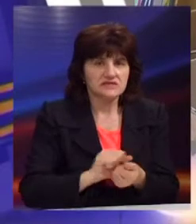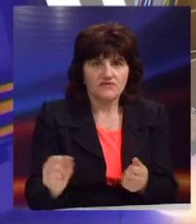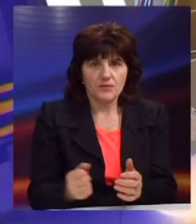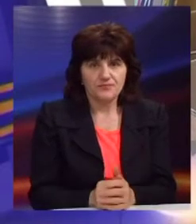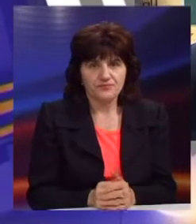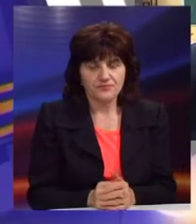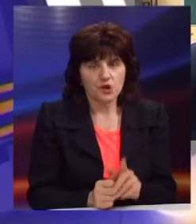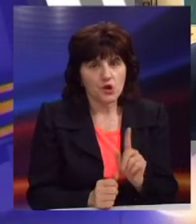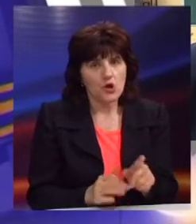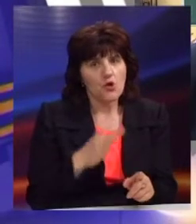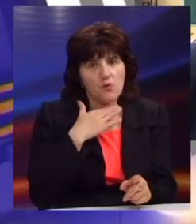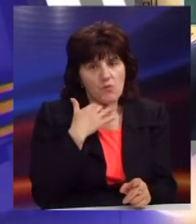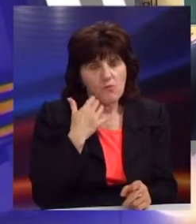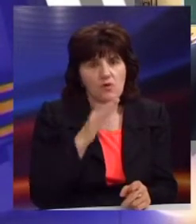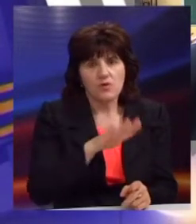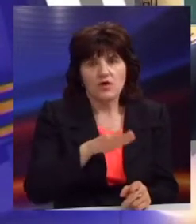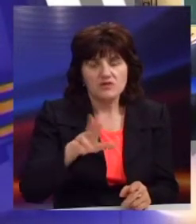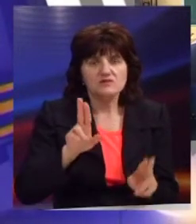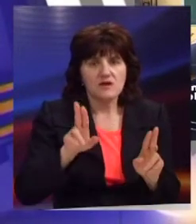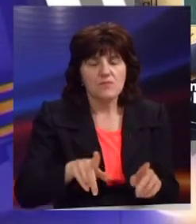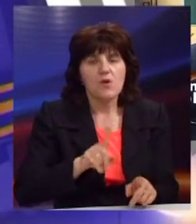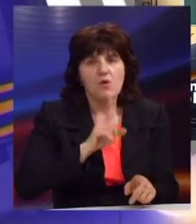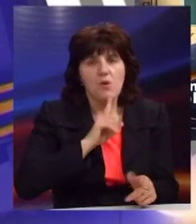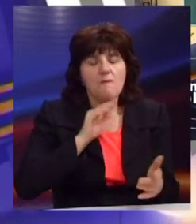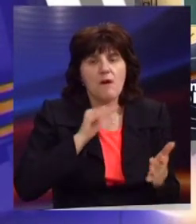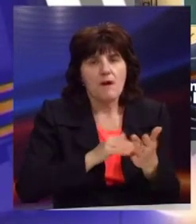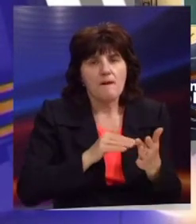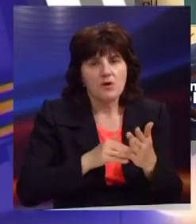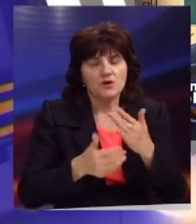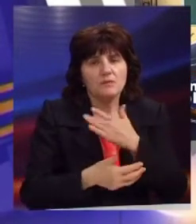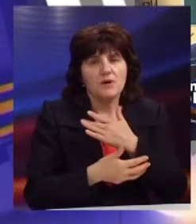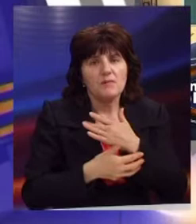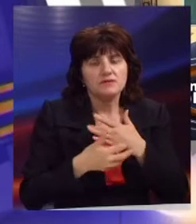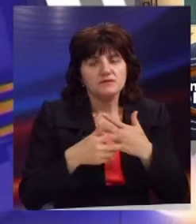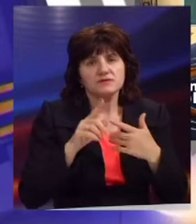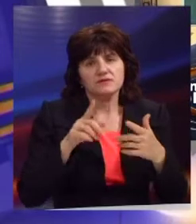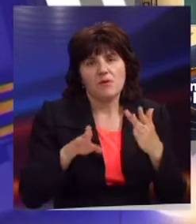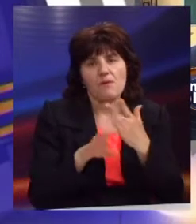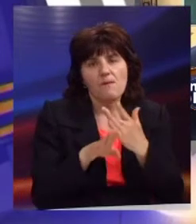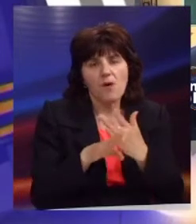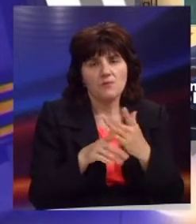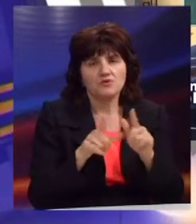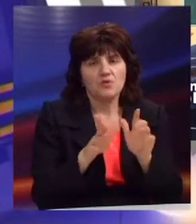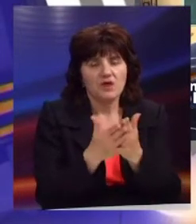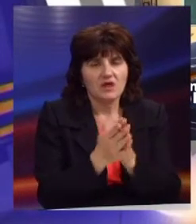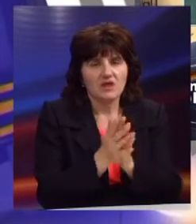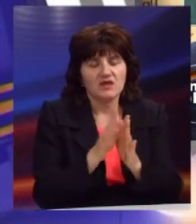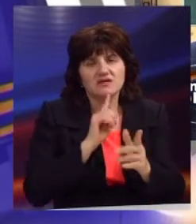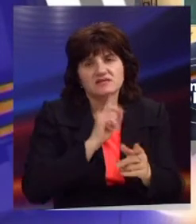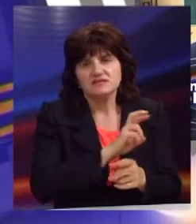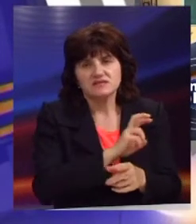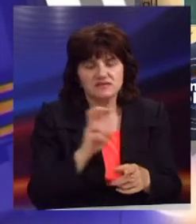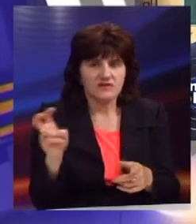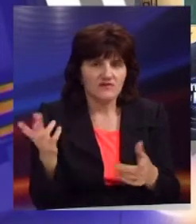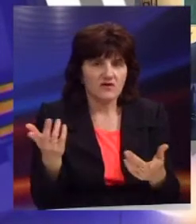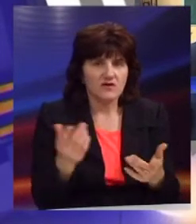puno znači, ima puno učenika kojima je potrebna ta pomoć, znači u vidu ne samo udžbenike škola